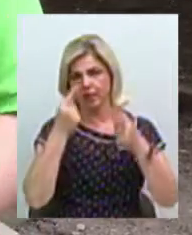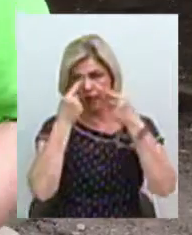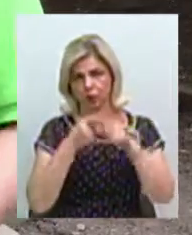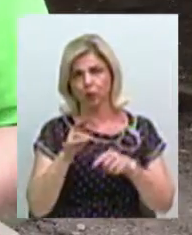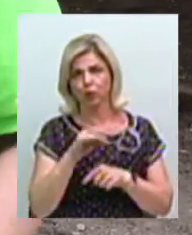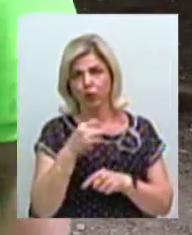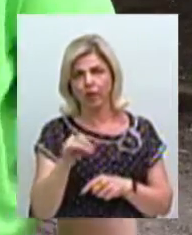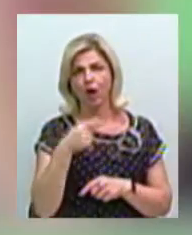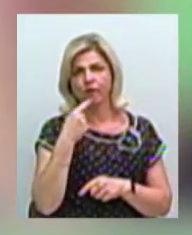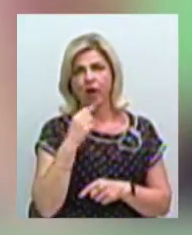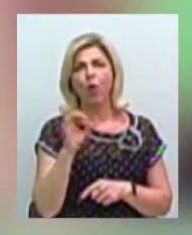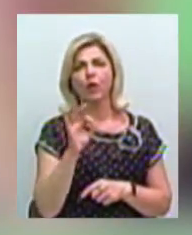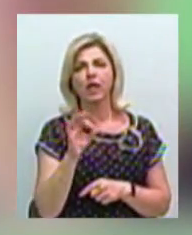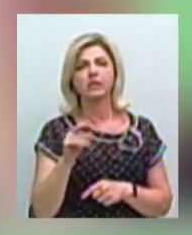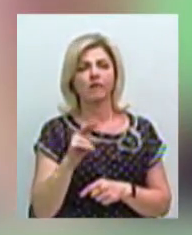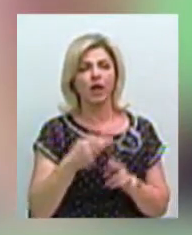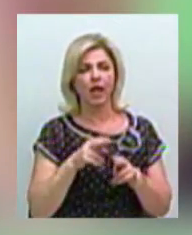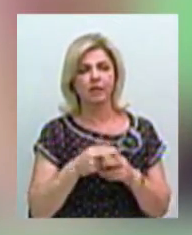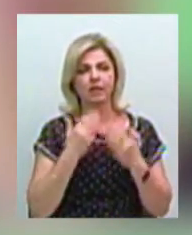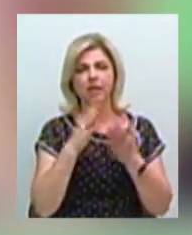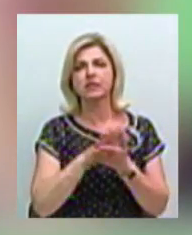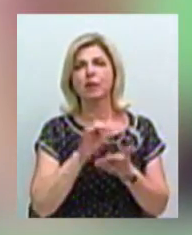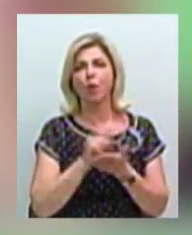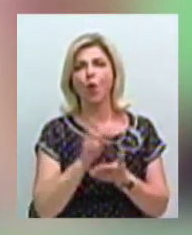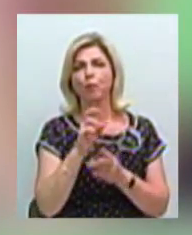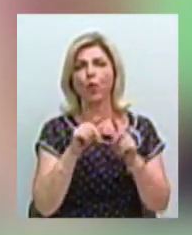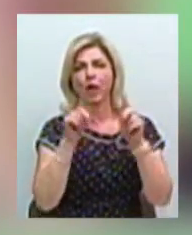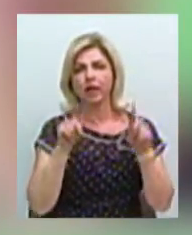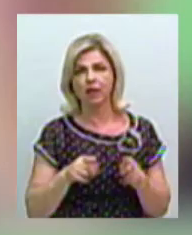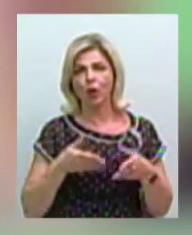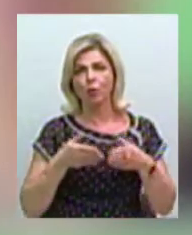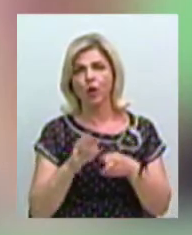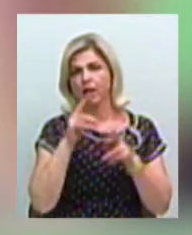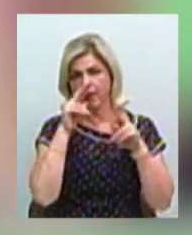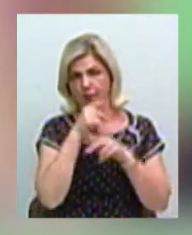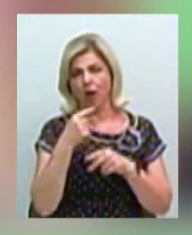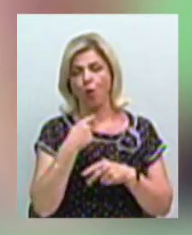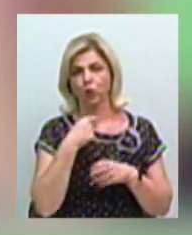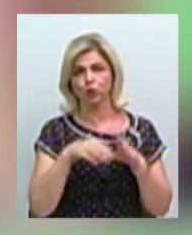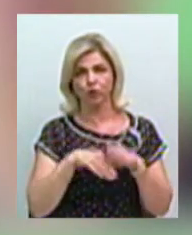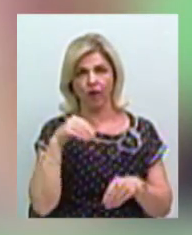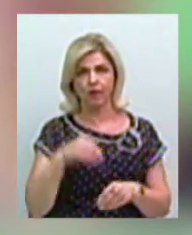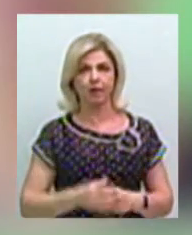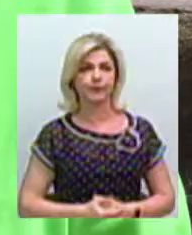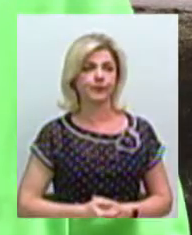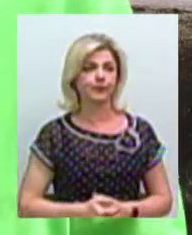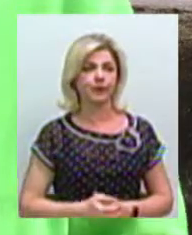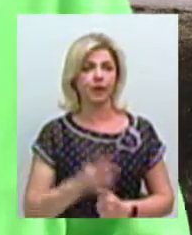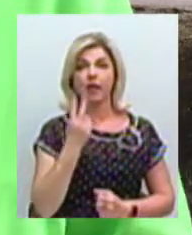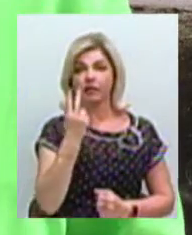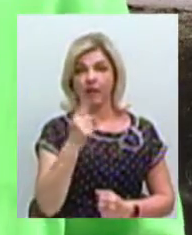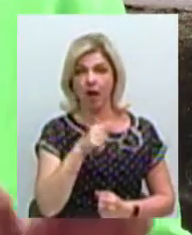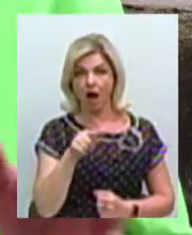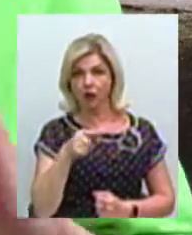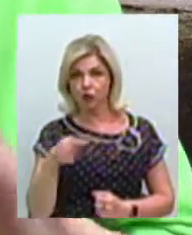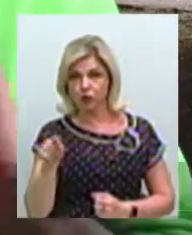каже Олександр Рухмановський, заклик зіпсувати бюлетень шляхом неправильного голосування. Постав там дві галочки